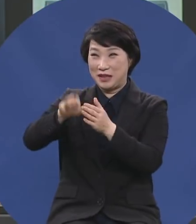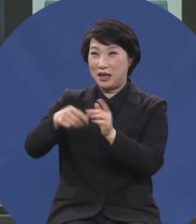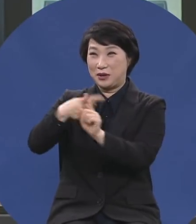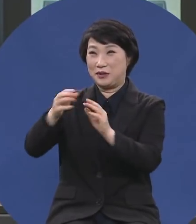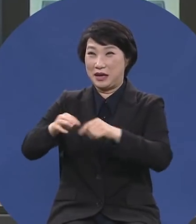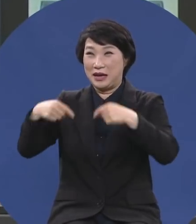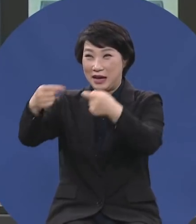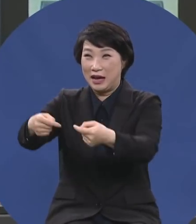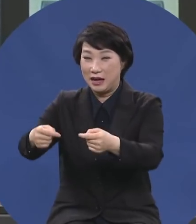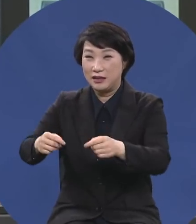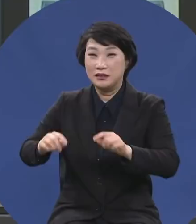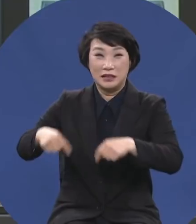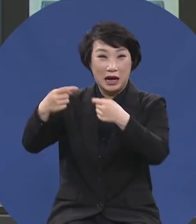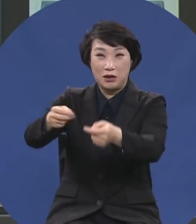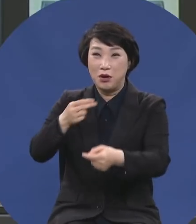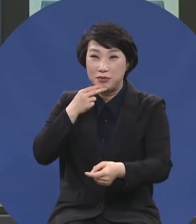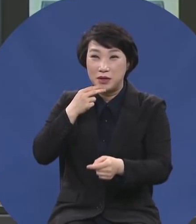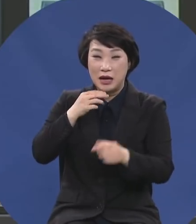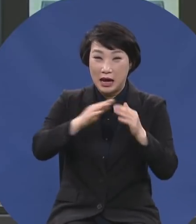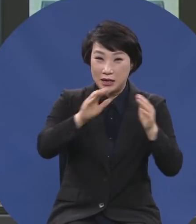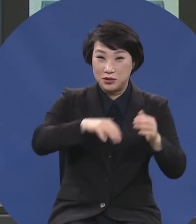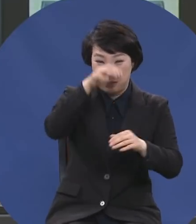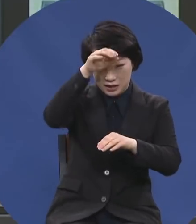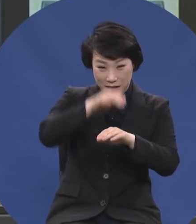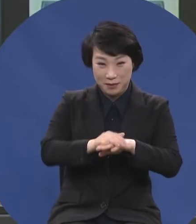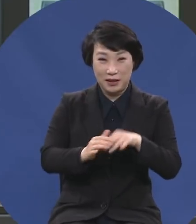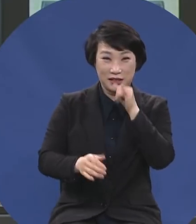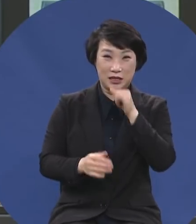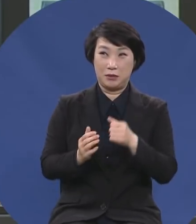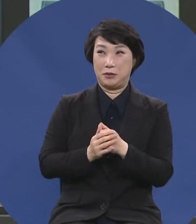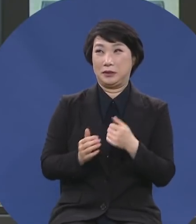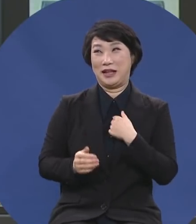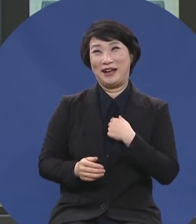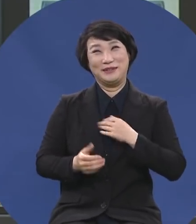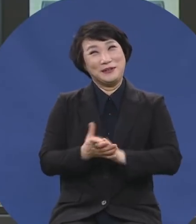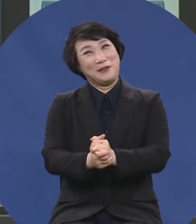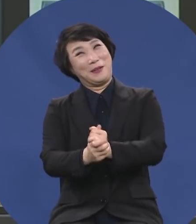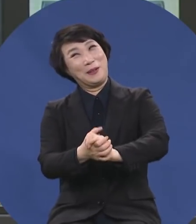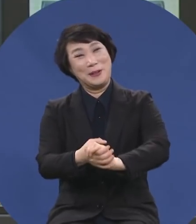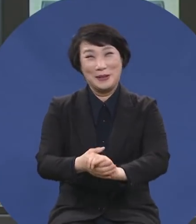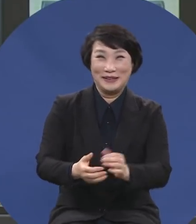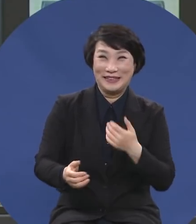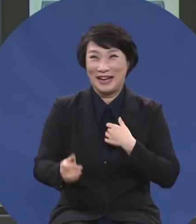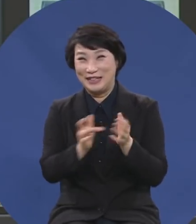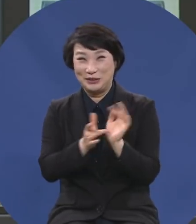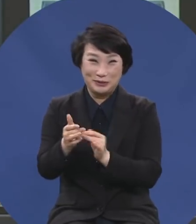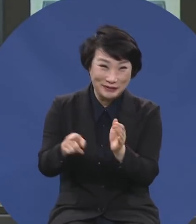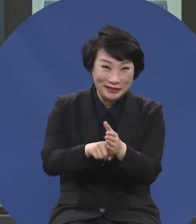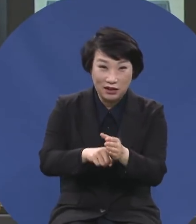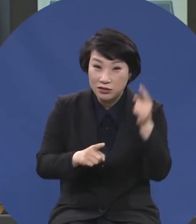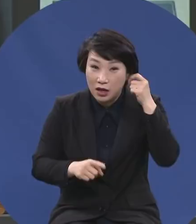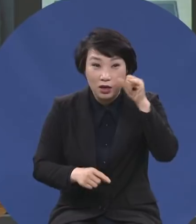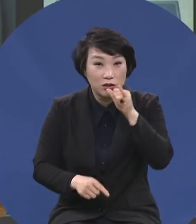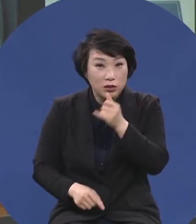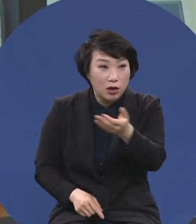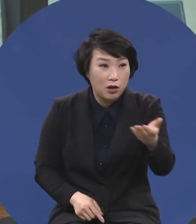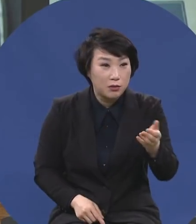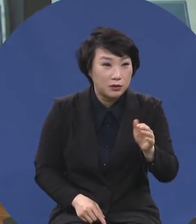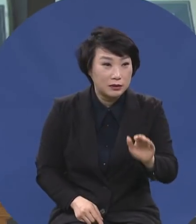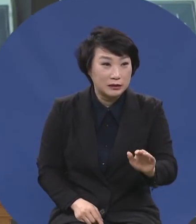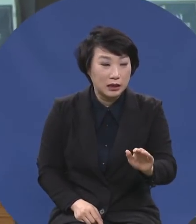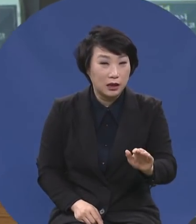가면 집에서 예배하니까, 가정에서 예배하니까 나야 뭐 예수 믿는 사람이지.